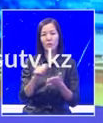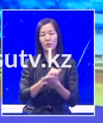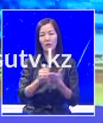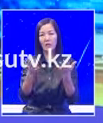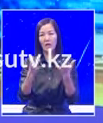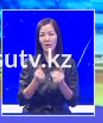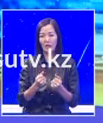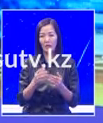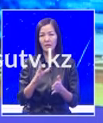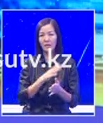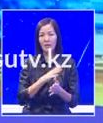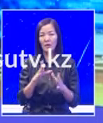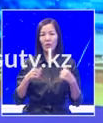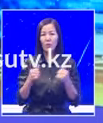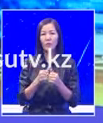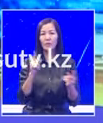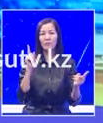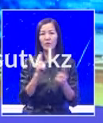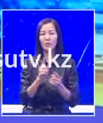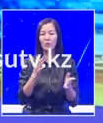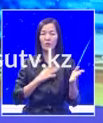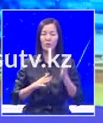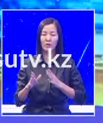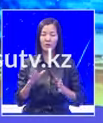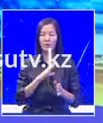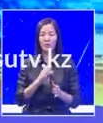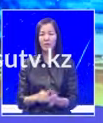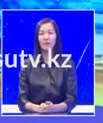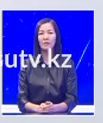туралы куәліктерін алды. Отбасымен қауышып, қуаныштары еселенді.